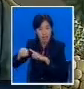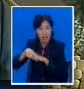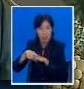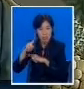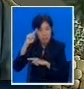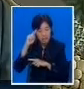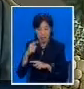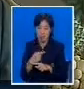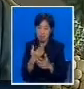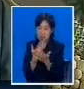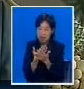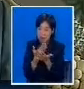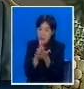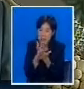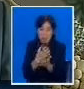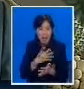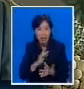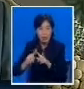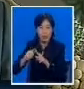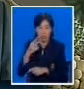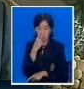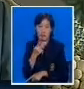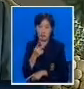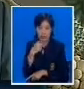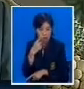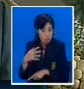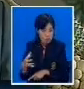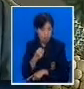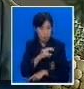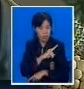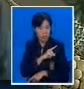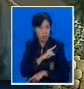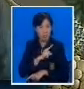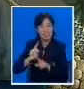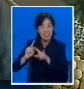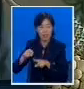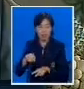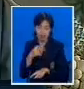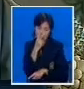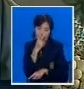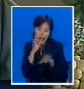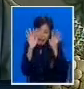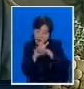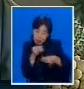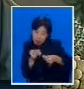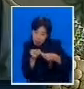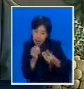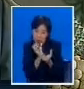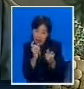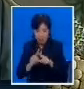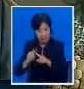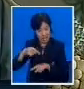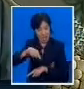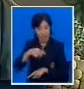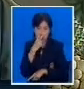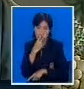ผมคิดว่าอันนั้นเนี่ยความเป็นเจ้ามือแทบจะเรียกว่ากลายเป็นคู่พนันไปเลยแล้วกัน ครับ รัฐอันนั้นก็จะไม่ทำนะฮะ